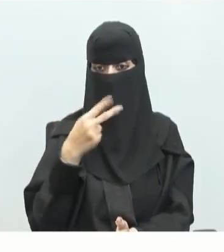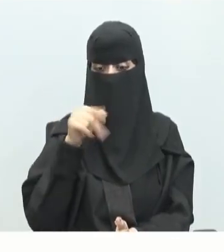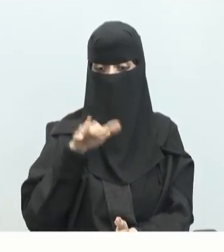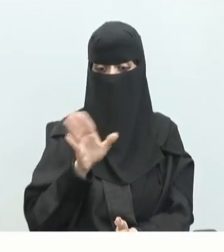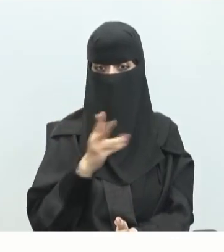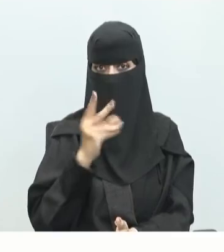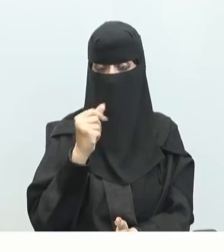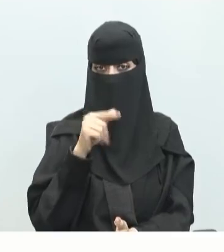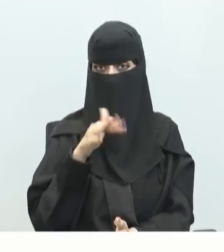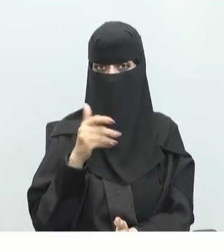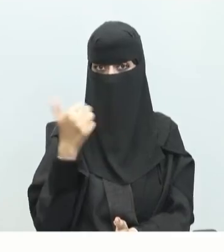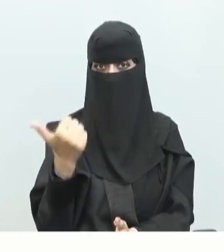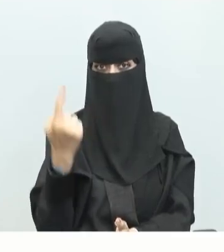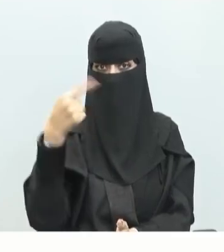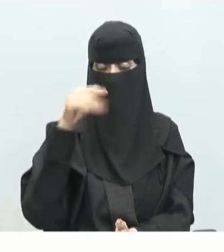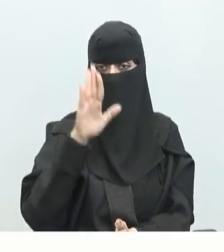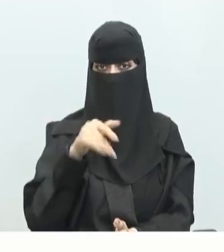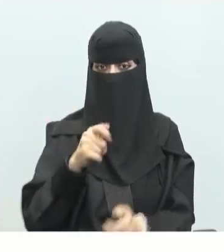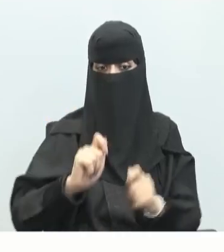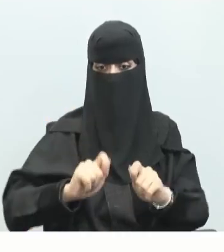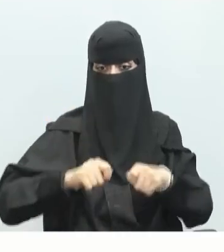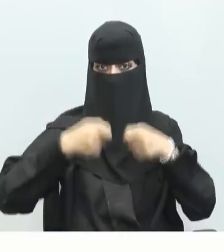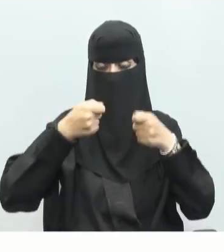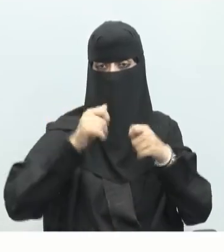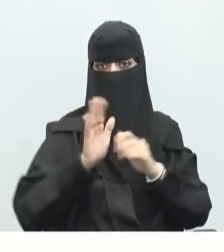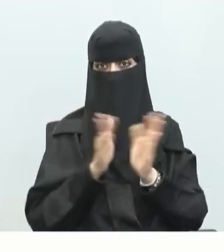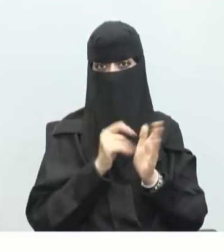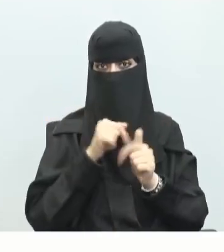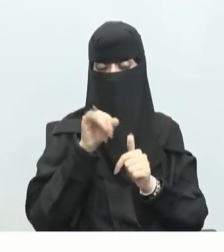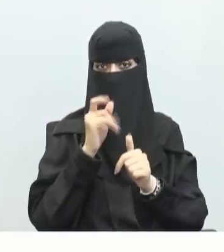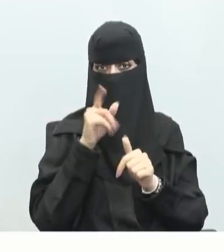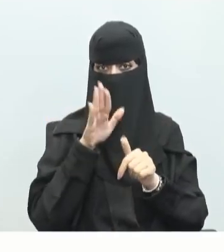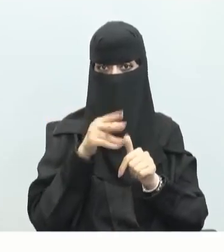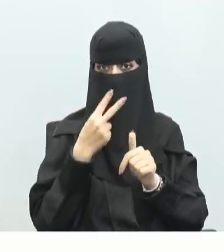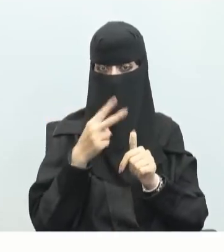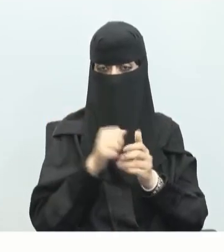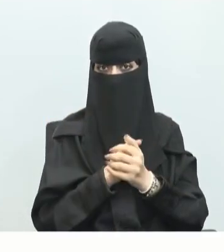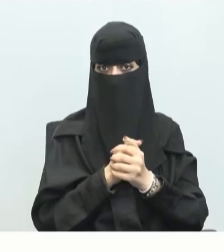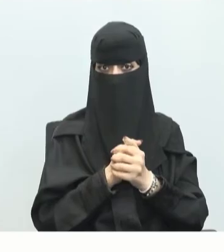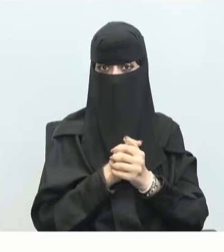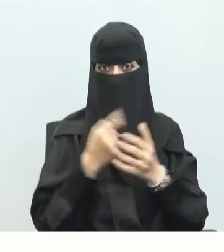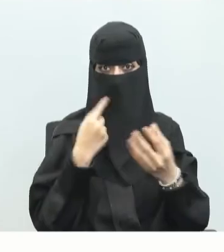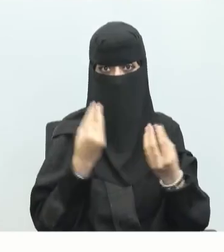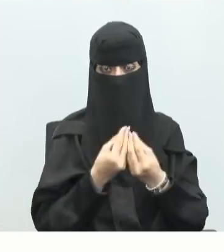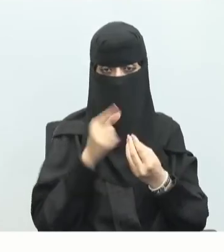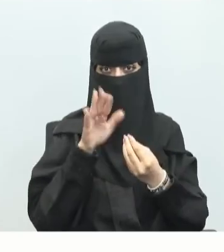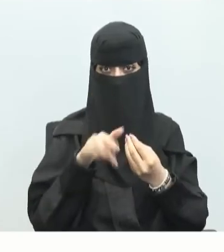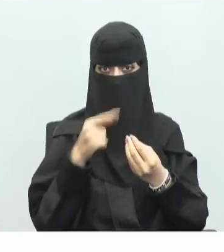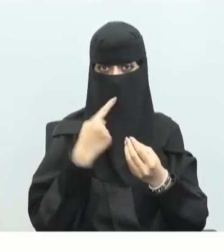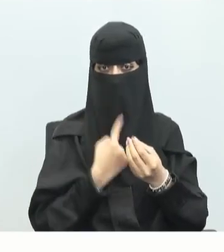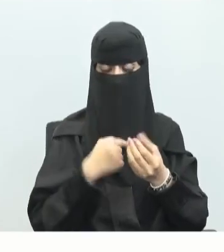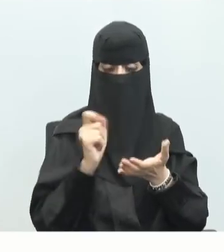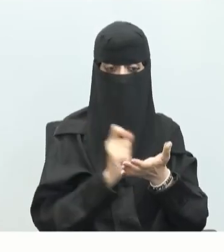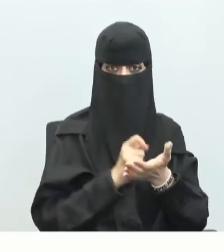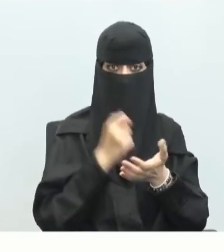كم هنا 16 جوربا او 16 من الاشياء التي امامك طيب مع بعض نريد ان نكتب العدد